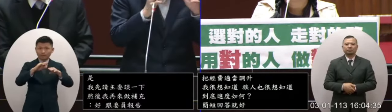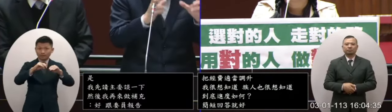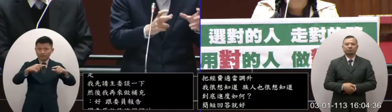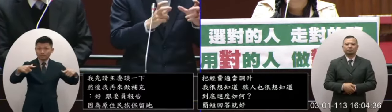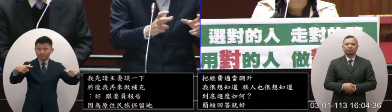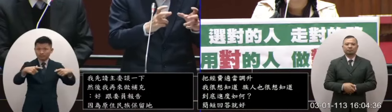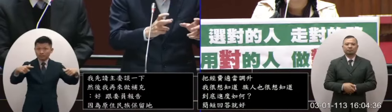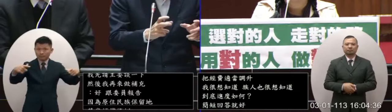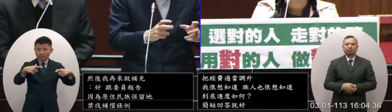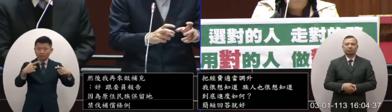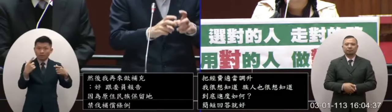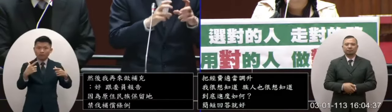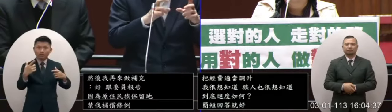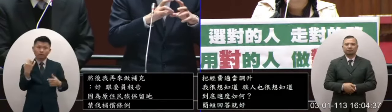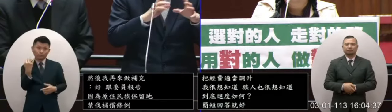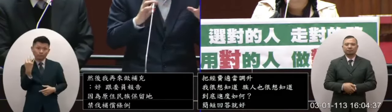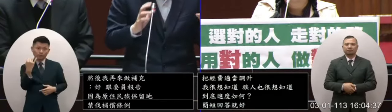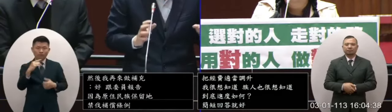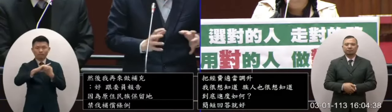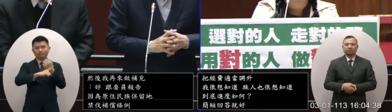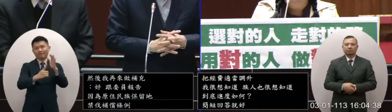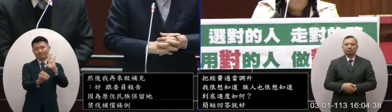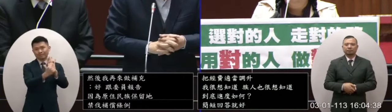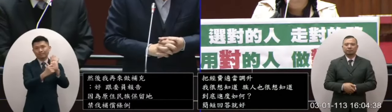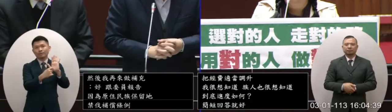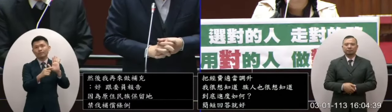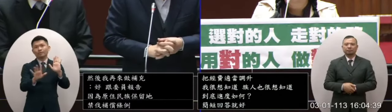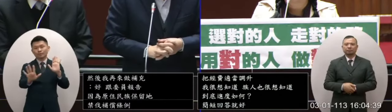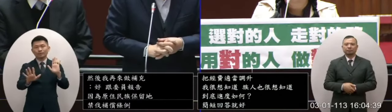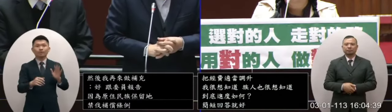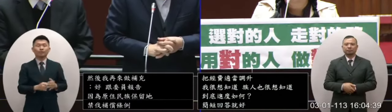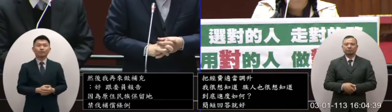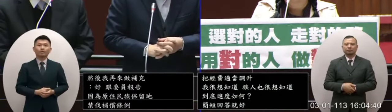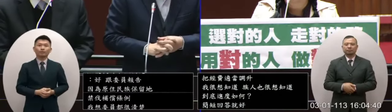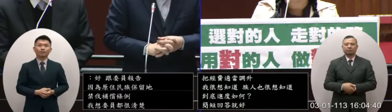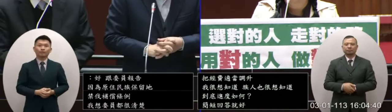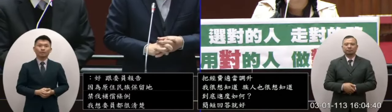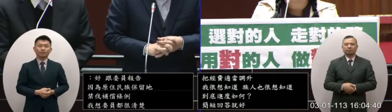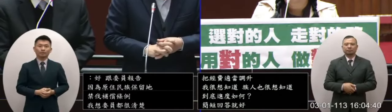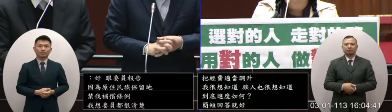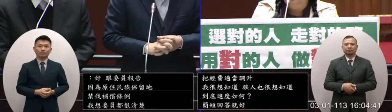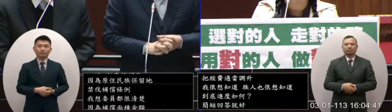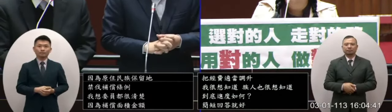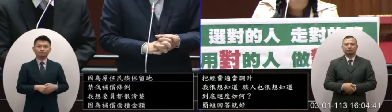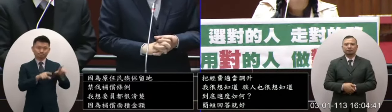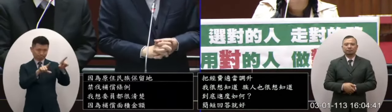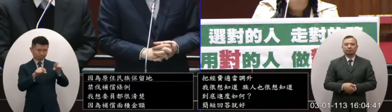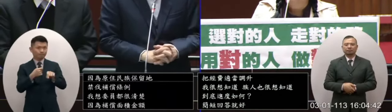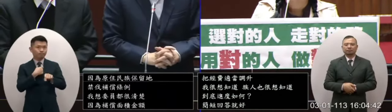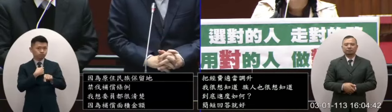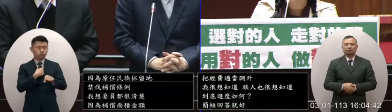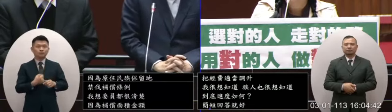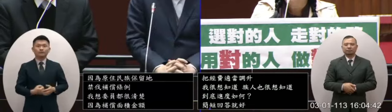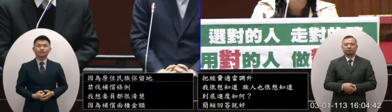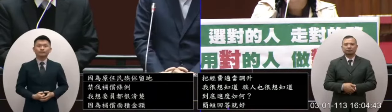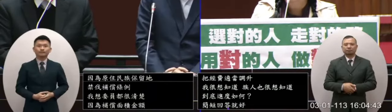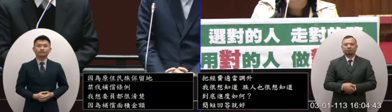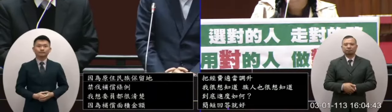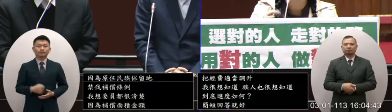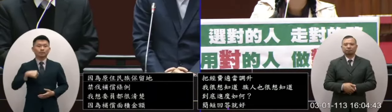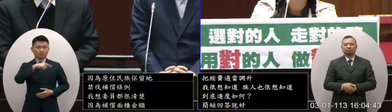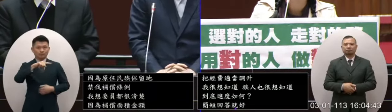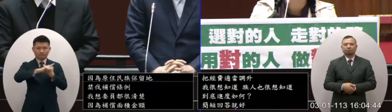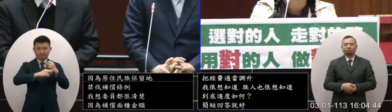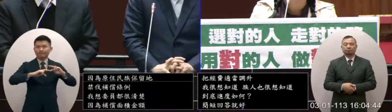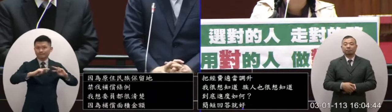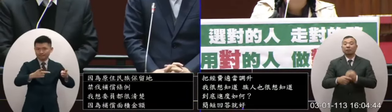额是明定在法律里面，这个要再做法律的研议才可以做进一步的处理。 好，所以就是 我们来修